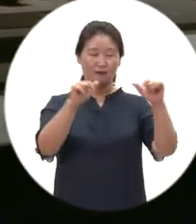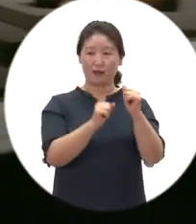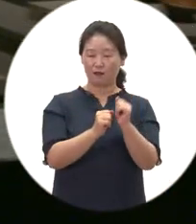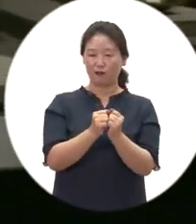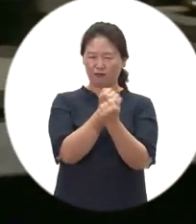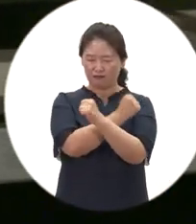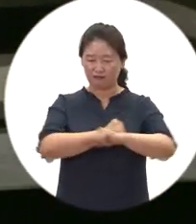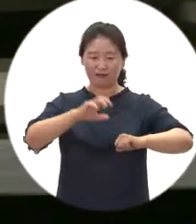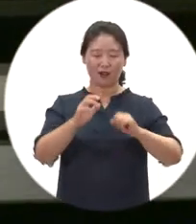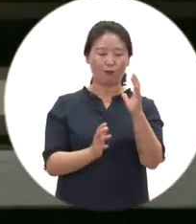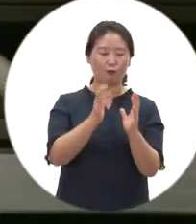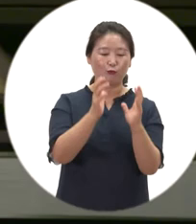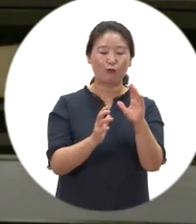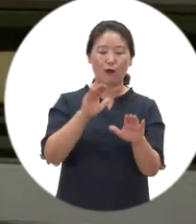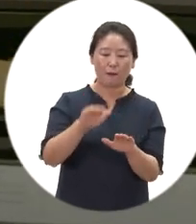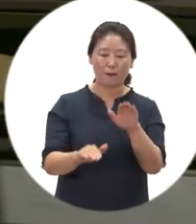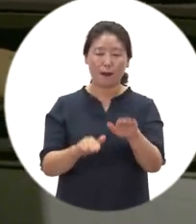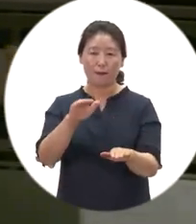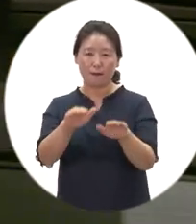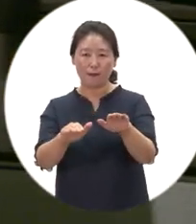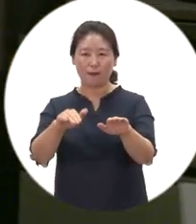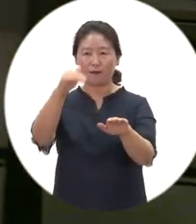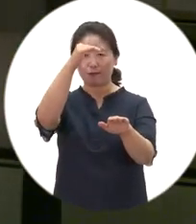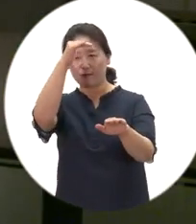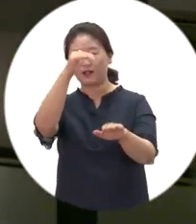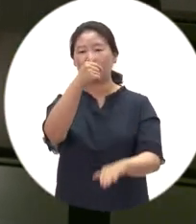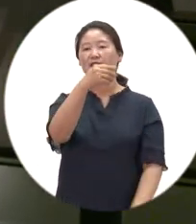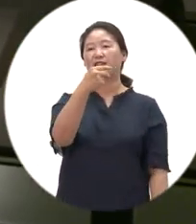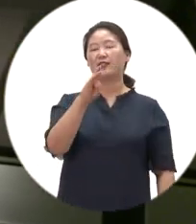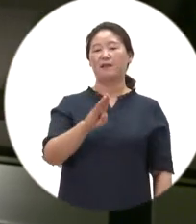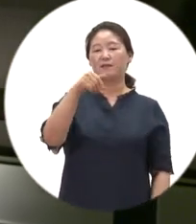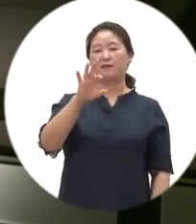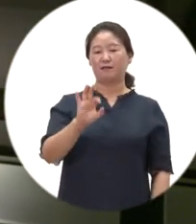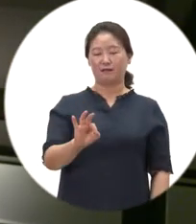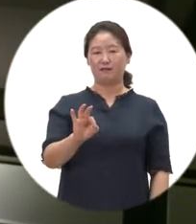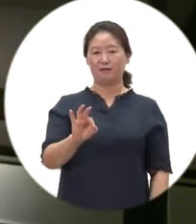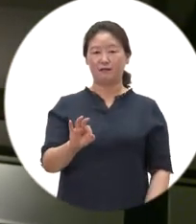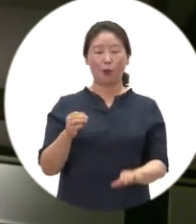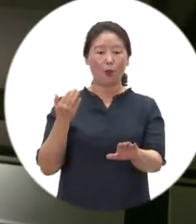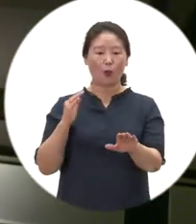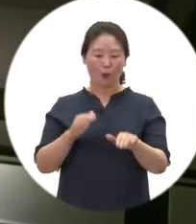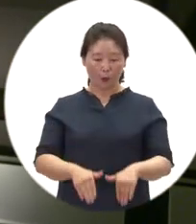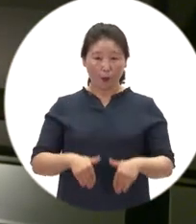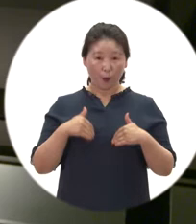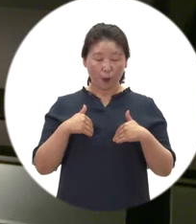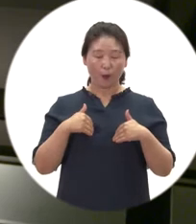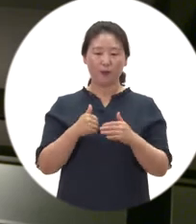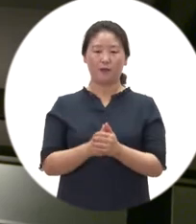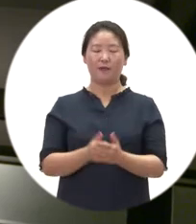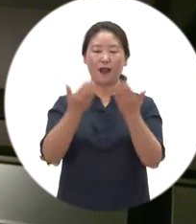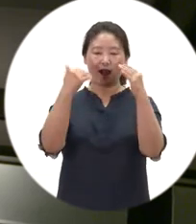들로 나가 파릇파릇한 풀을 밟으며 봄의 경치를 누리는 답청을 하곤 하였는데요. 요즘에도 봄을 맞이해